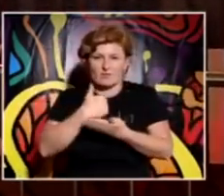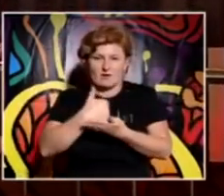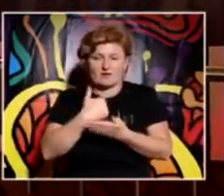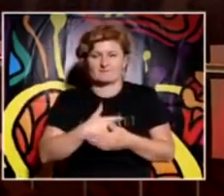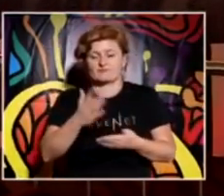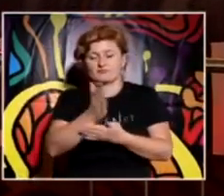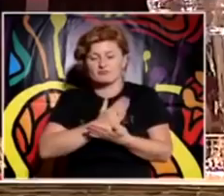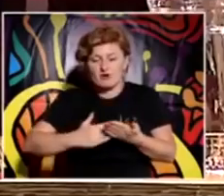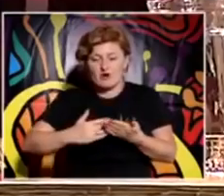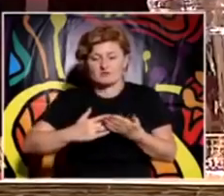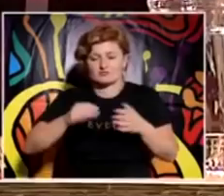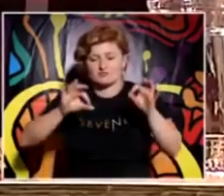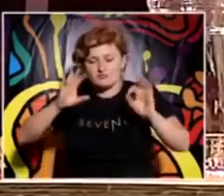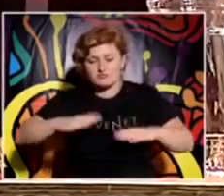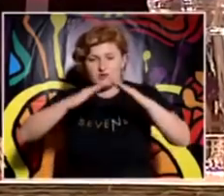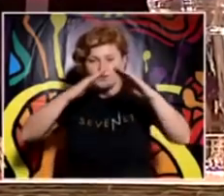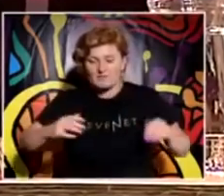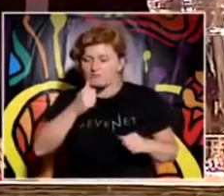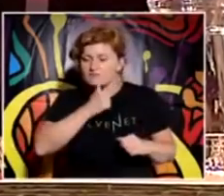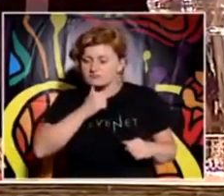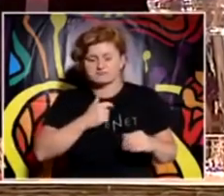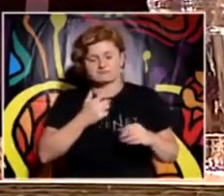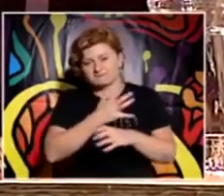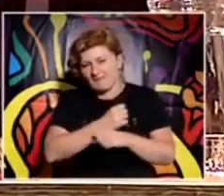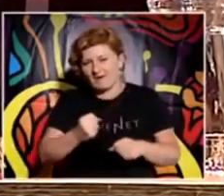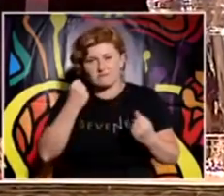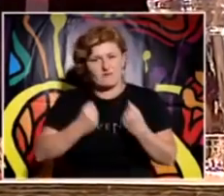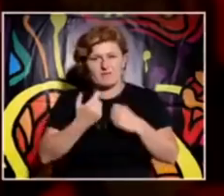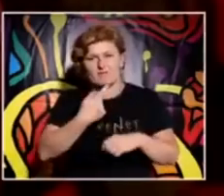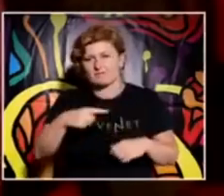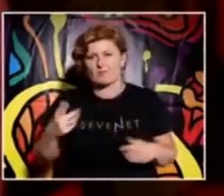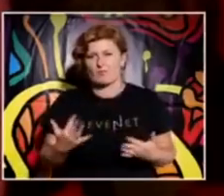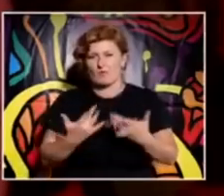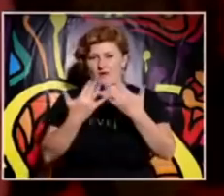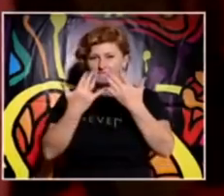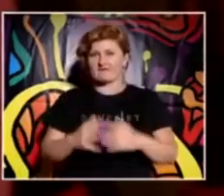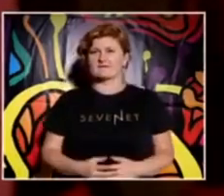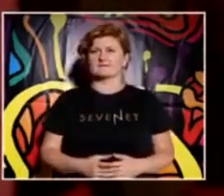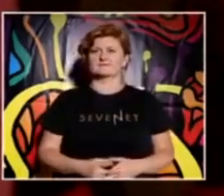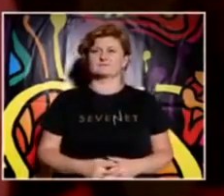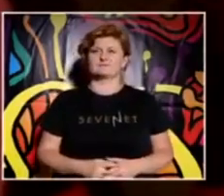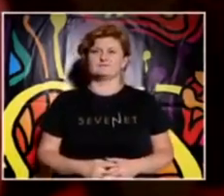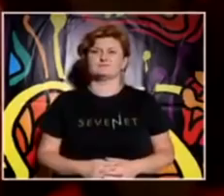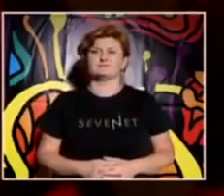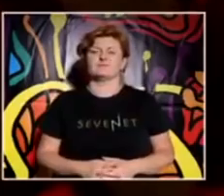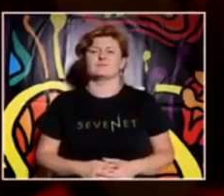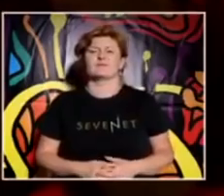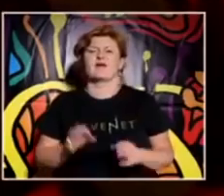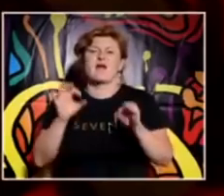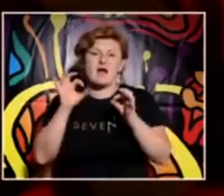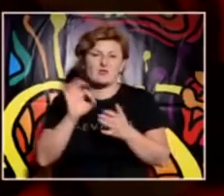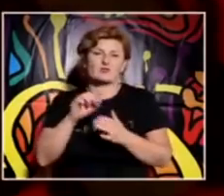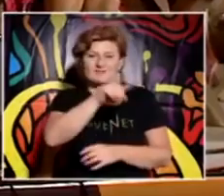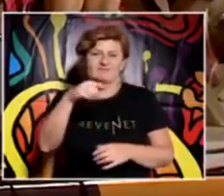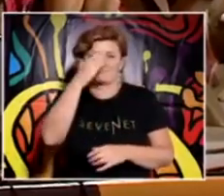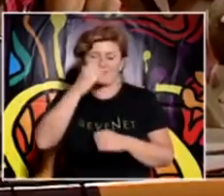pod namiotem, co nie było takie łatwe. No akurat tutaj uczestnikom tego naszego dzisiejszego zgromadzenia tego nie trzeba mówić. Tak? Tutaj może się przydać właśnie,